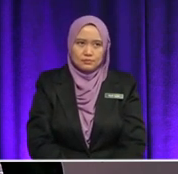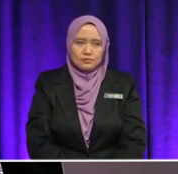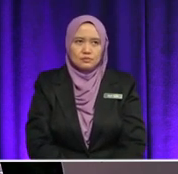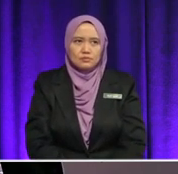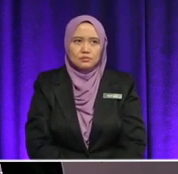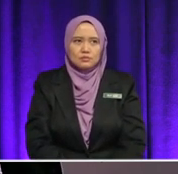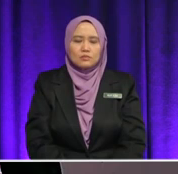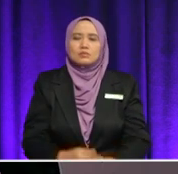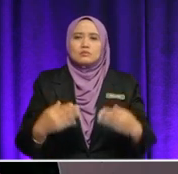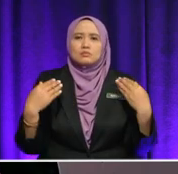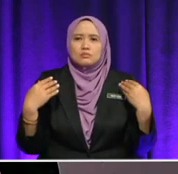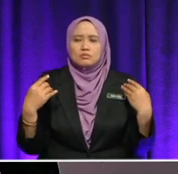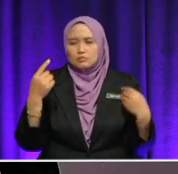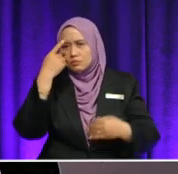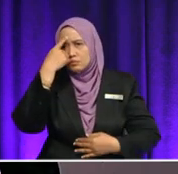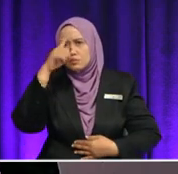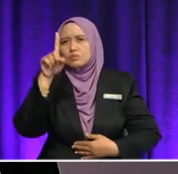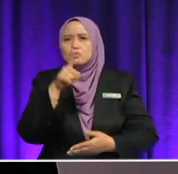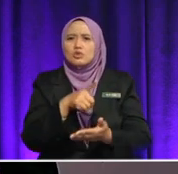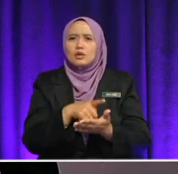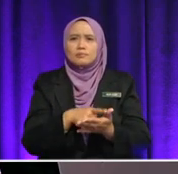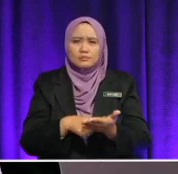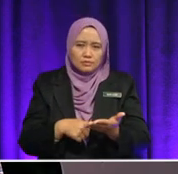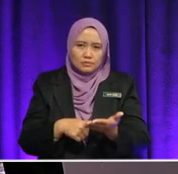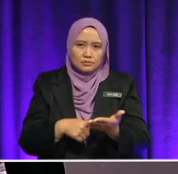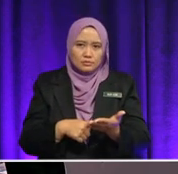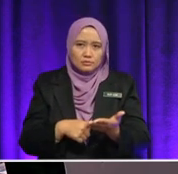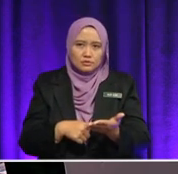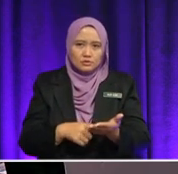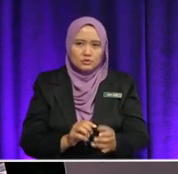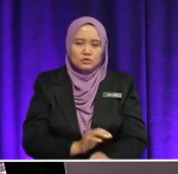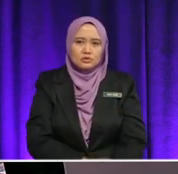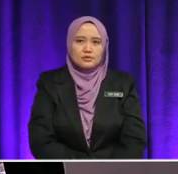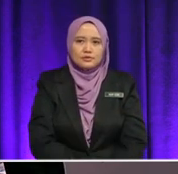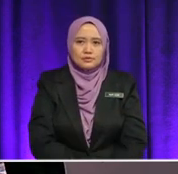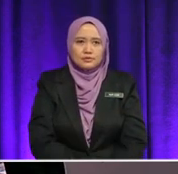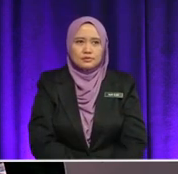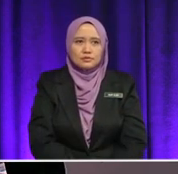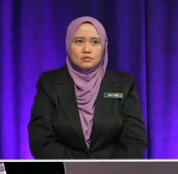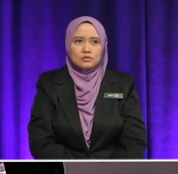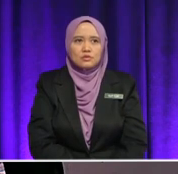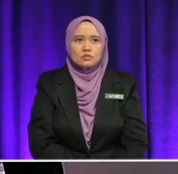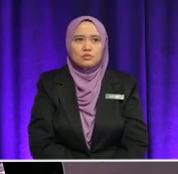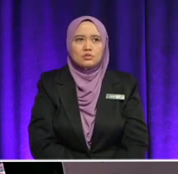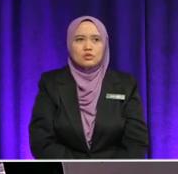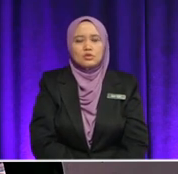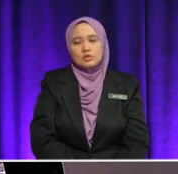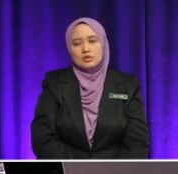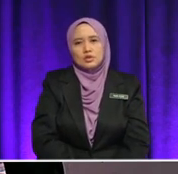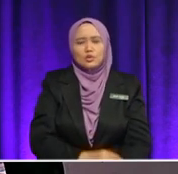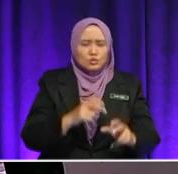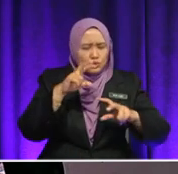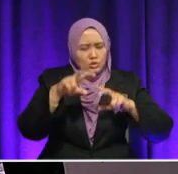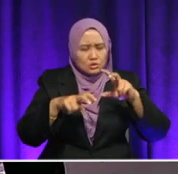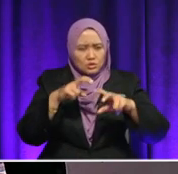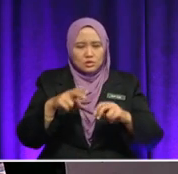Apa tujuan jabatan kuasa itu di tubuhkan yang ketiga adalah tujuan dia mengkaji hal hewan